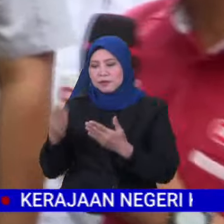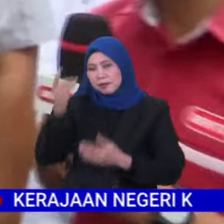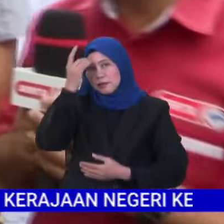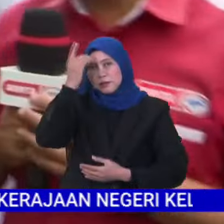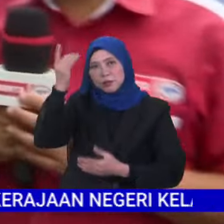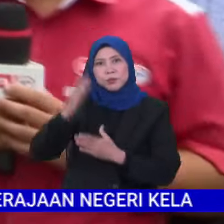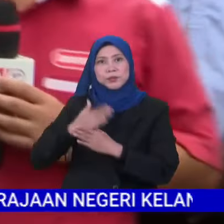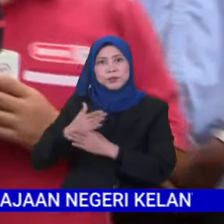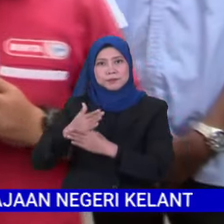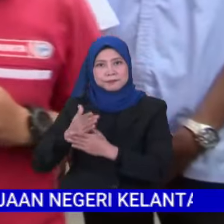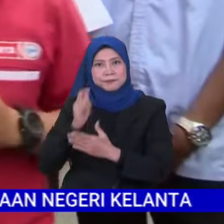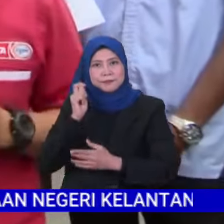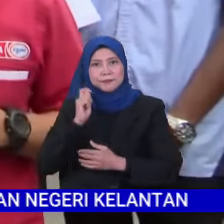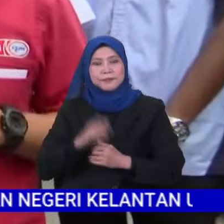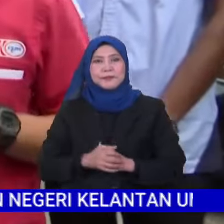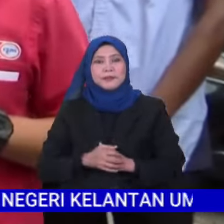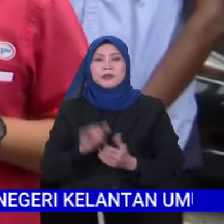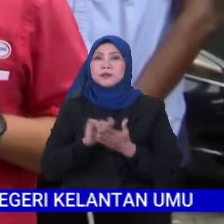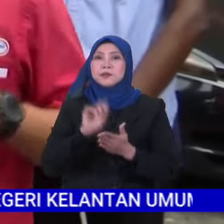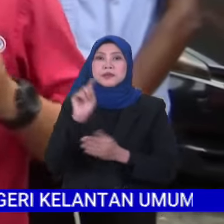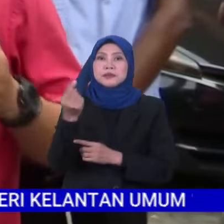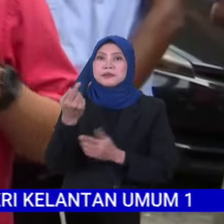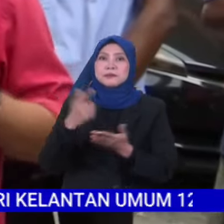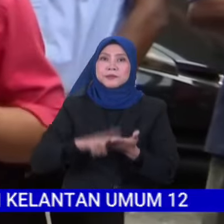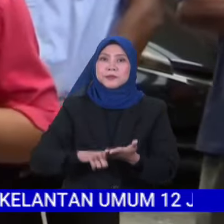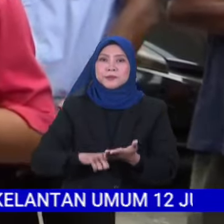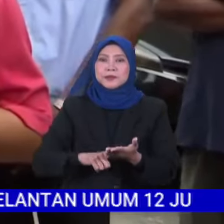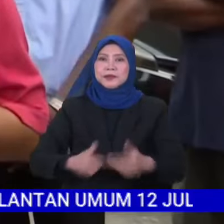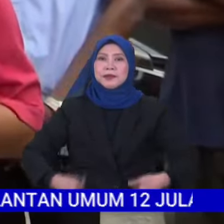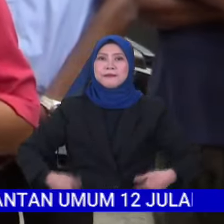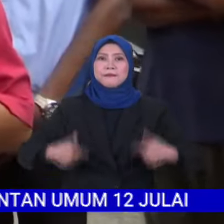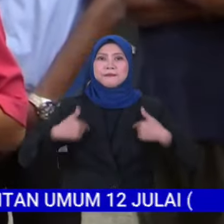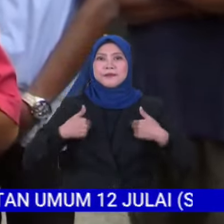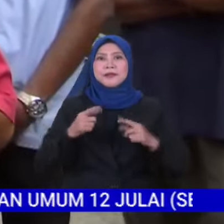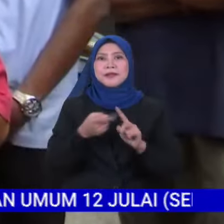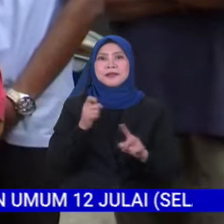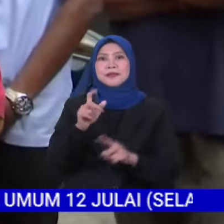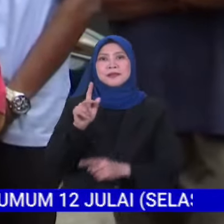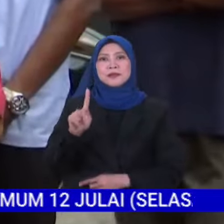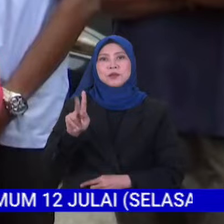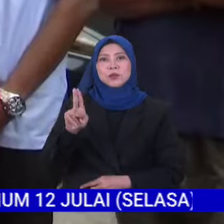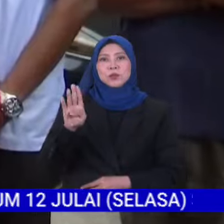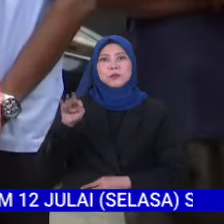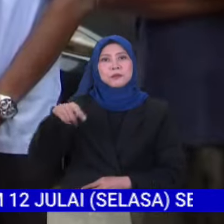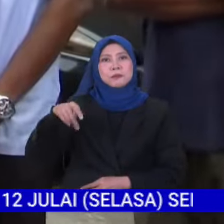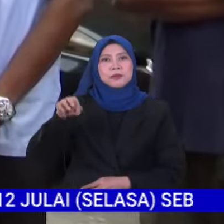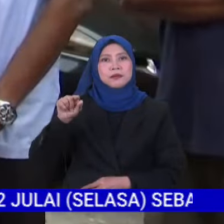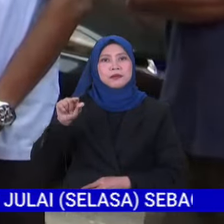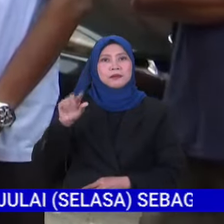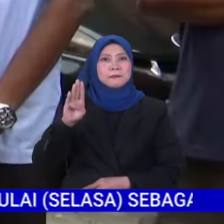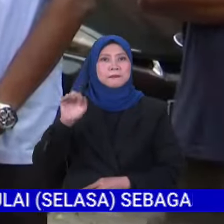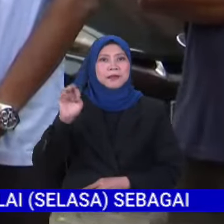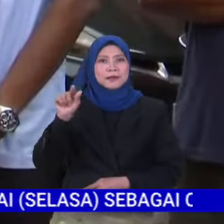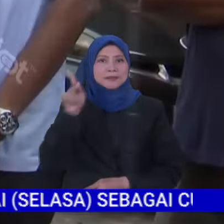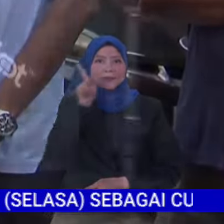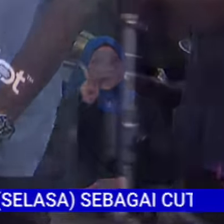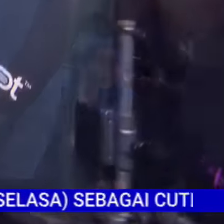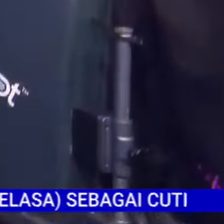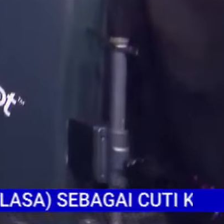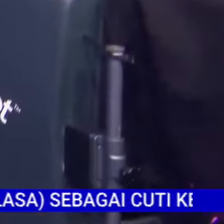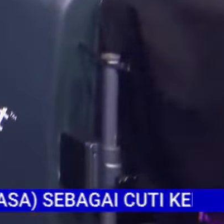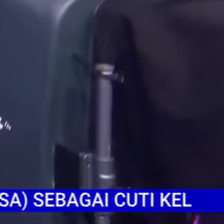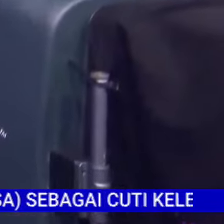atas boghossian itu tadi jadi sekelas tak itu saja dapat semoga langsung ada ribu punk baling Kedah kembali bahasa markas tugas dianggap 10